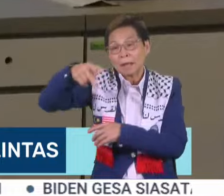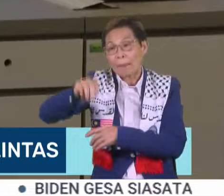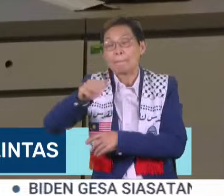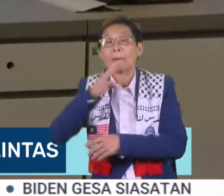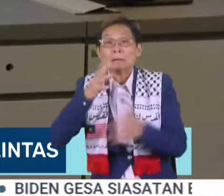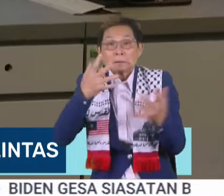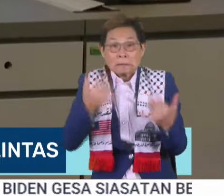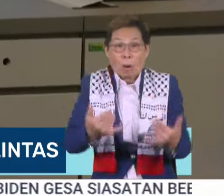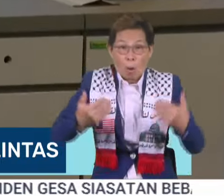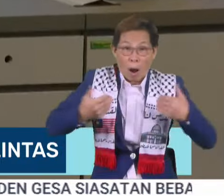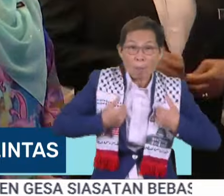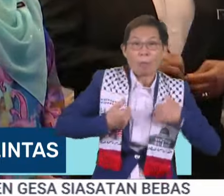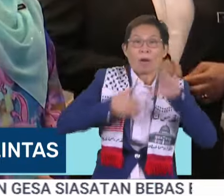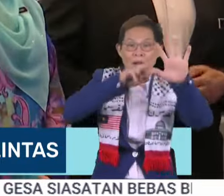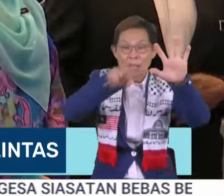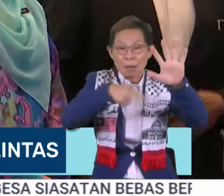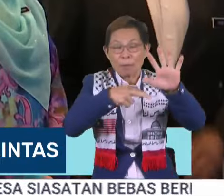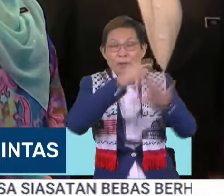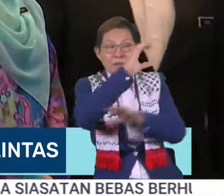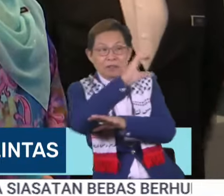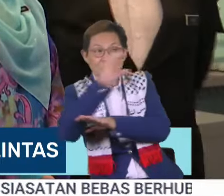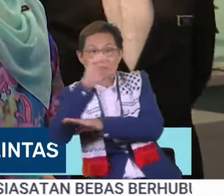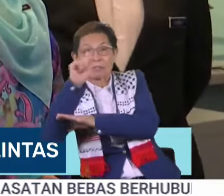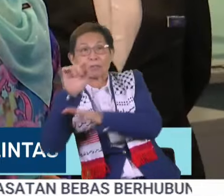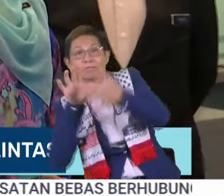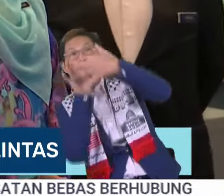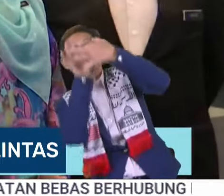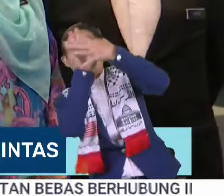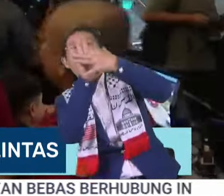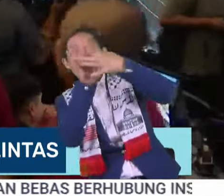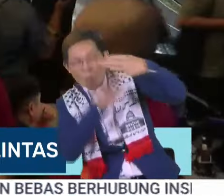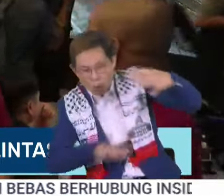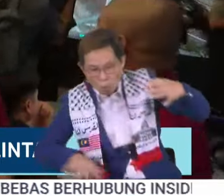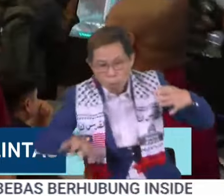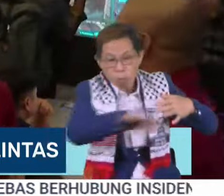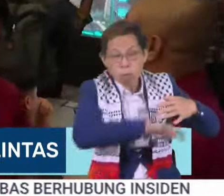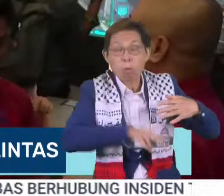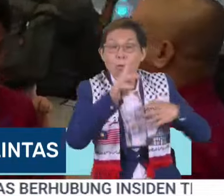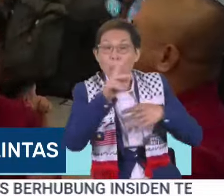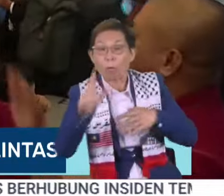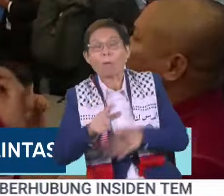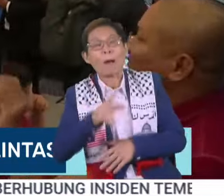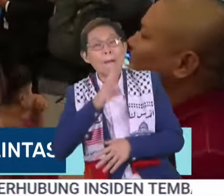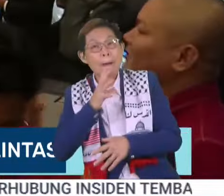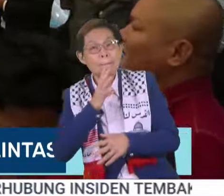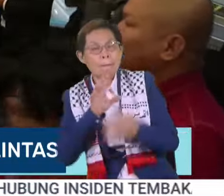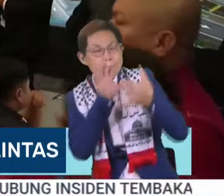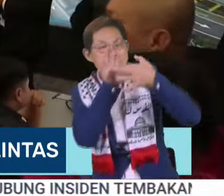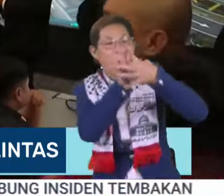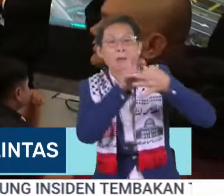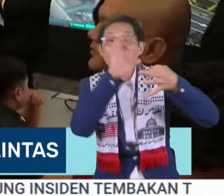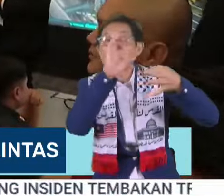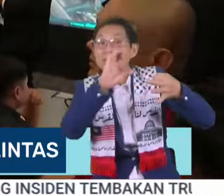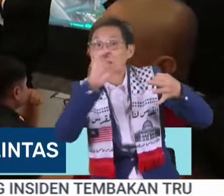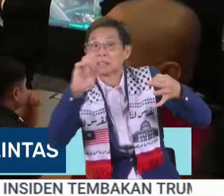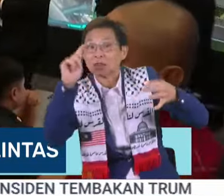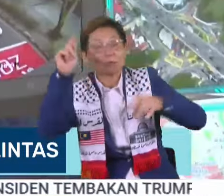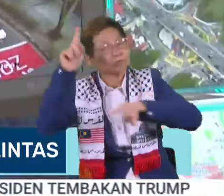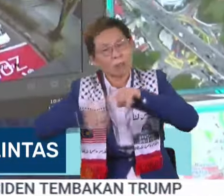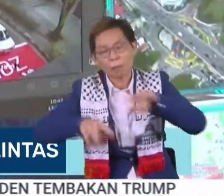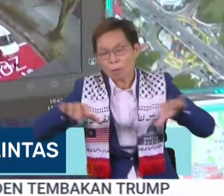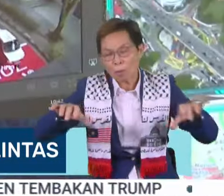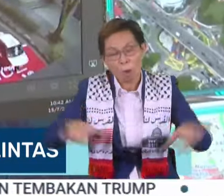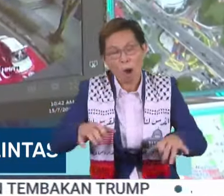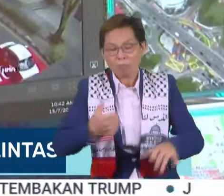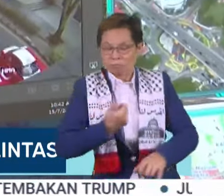berkata ketika ini terdapat 5,000 unit CCTV dipasang di seluruh Kuala Lumpur. Katanya pemasangan CCTV tidak boleh